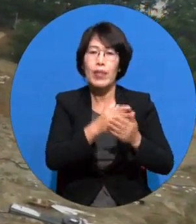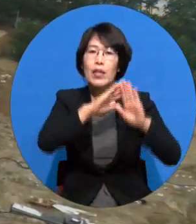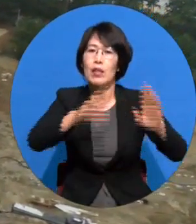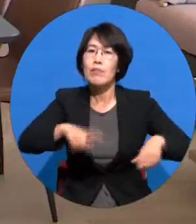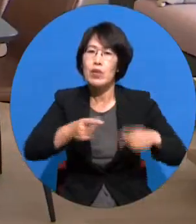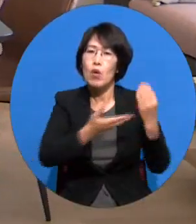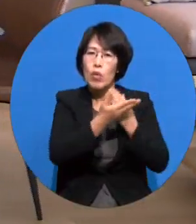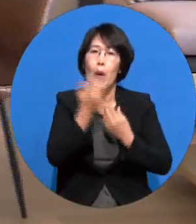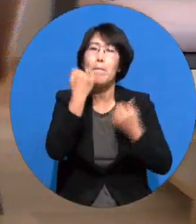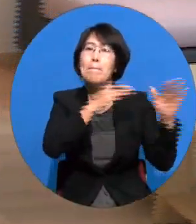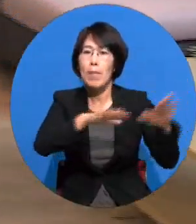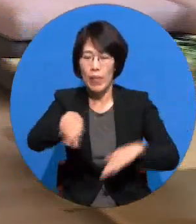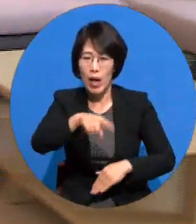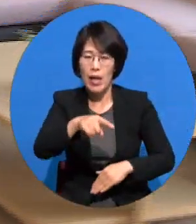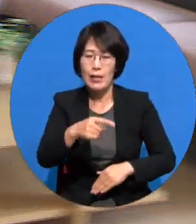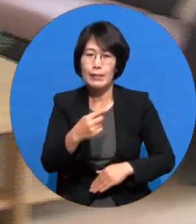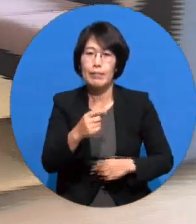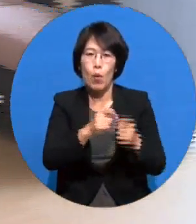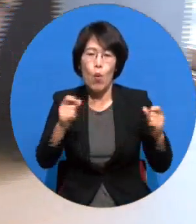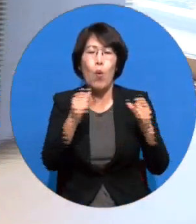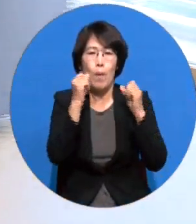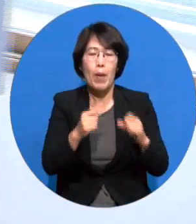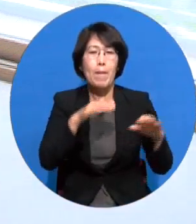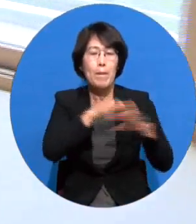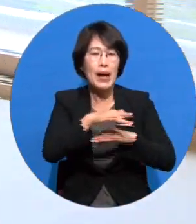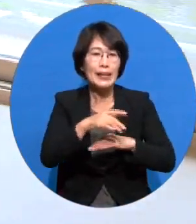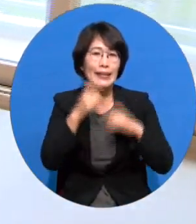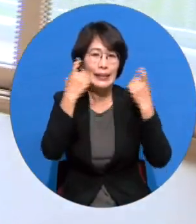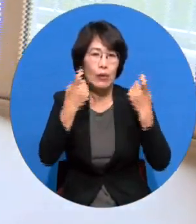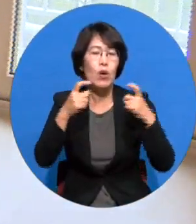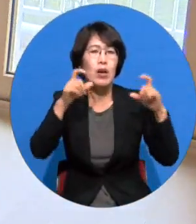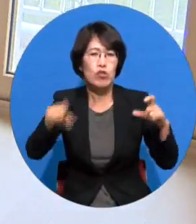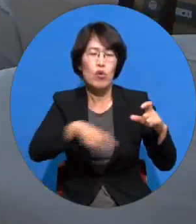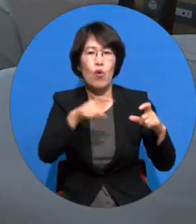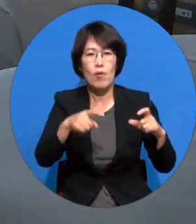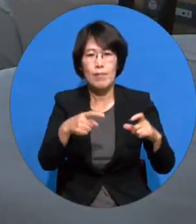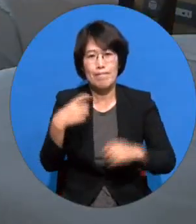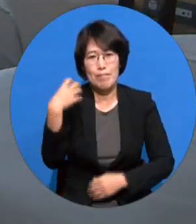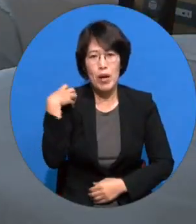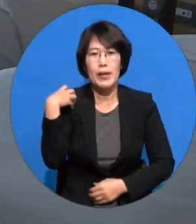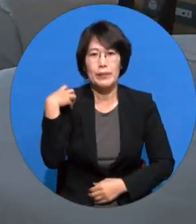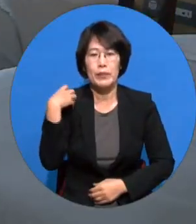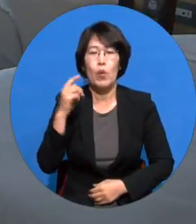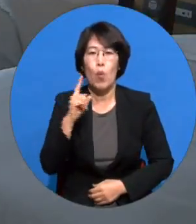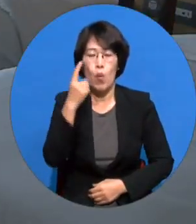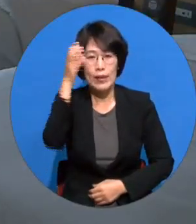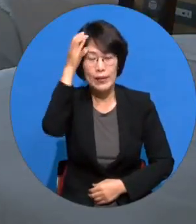섬과 바다가 체류형 관광 산업을 이끌 든든한 밑천이 되고 있습니다. MBC 뉴스 양혜승입니다.